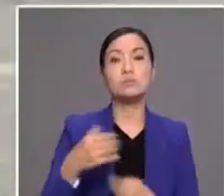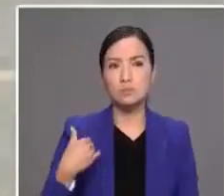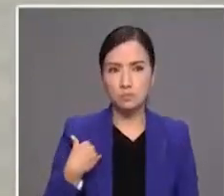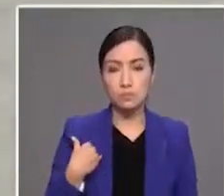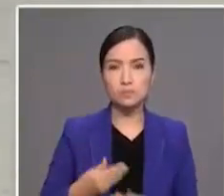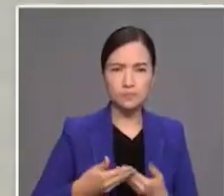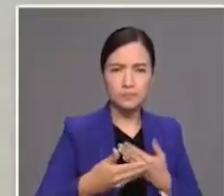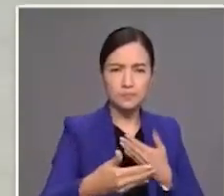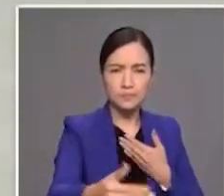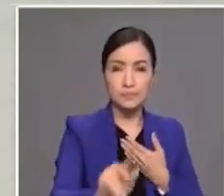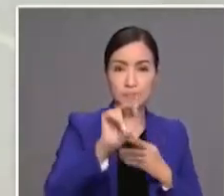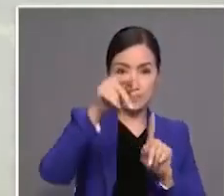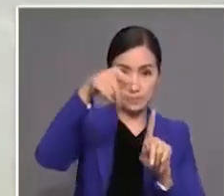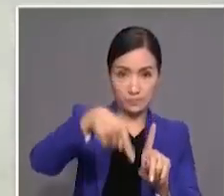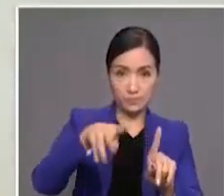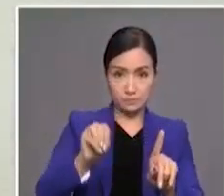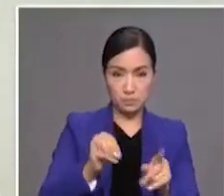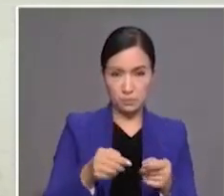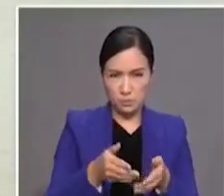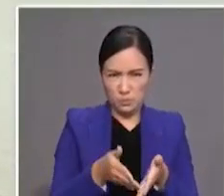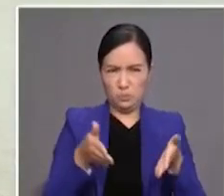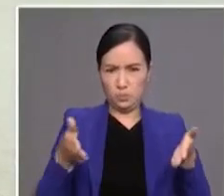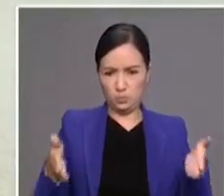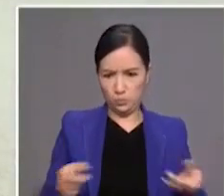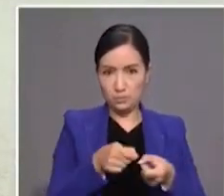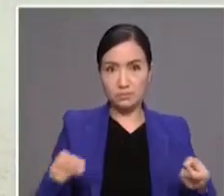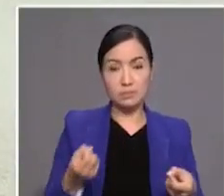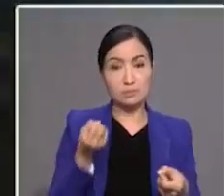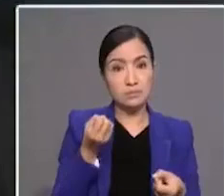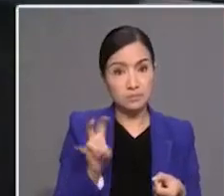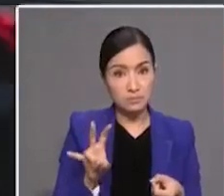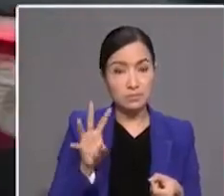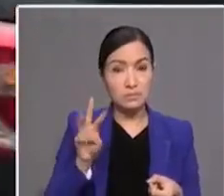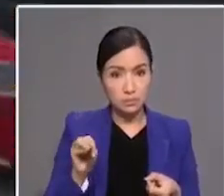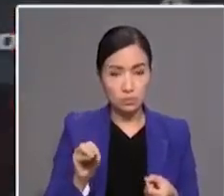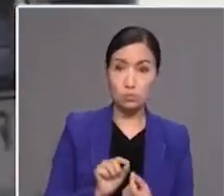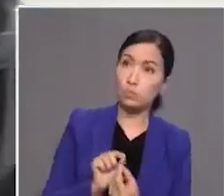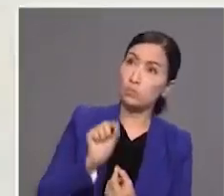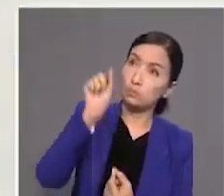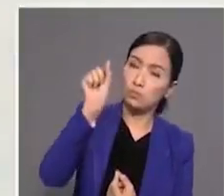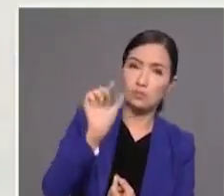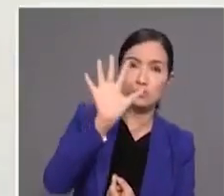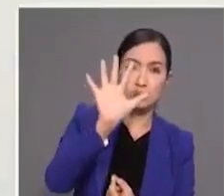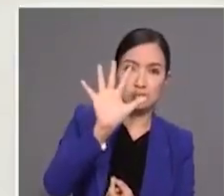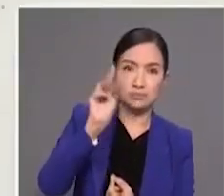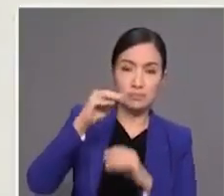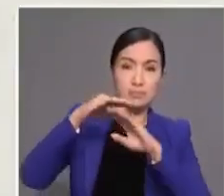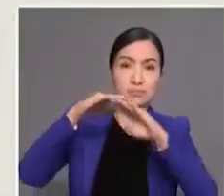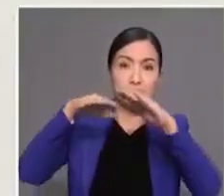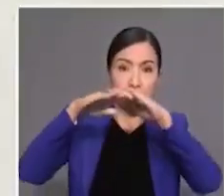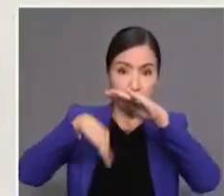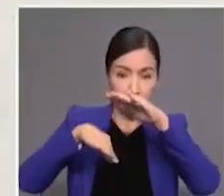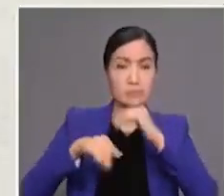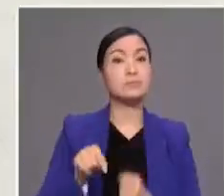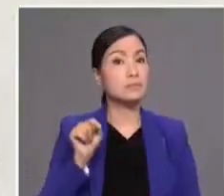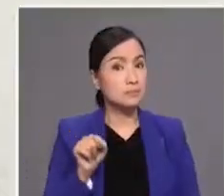มีความยาวกว่า 1,000 เมตรความกว้างเกือบ17เมตรโดยจำกัดความสูงของรถไว้ไม่เกิน5เมตรค่ะซึ่งอุโมงค์แห่งนี้ร